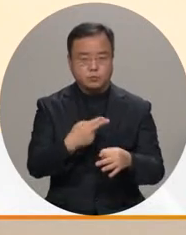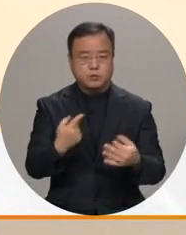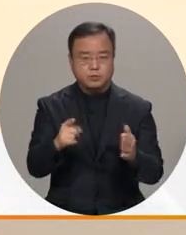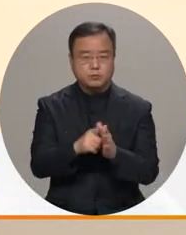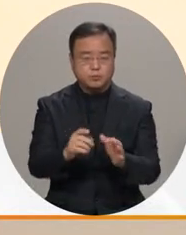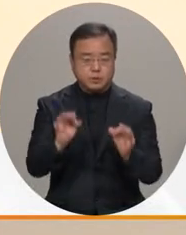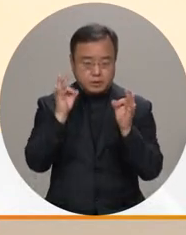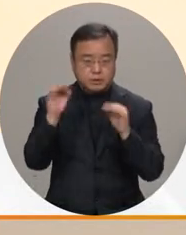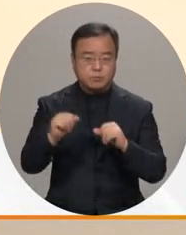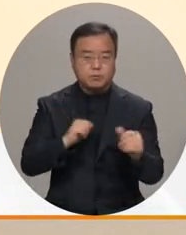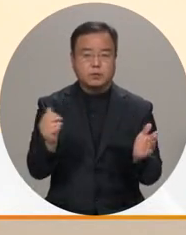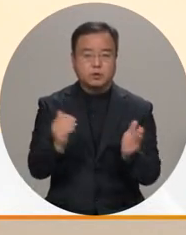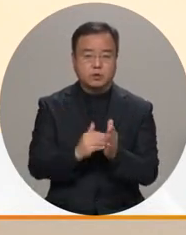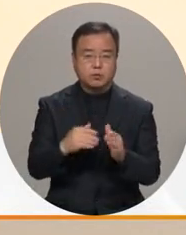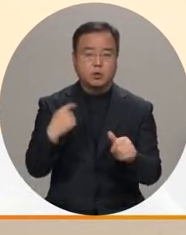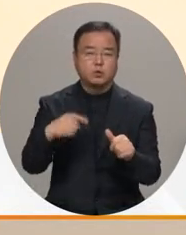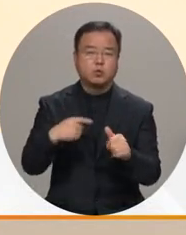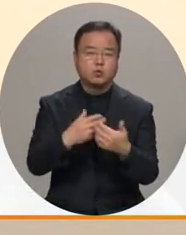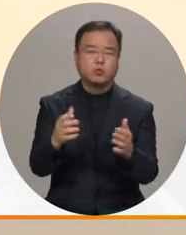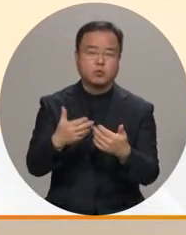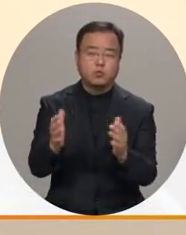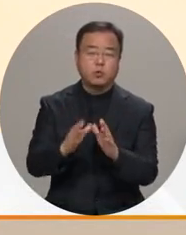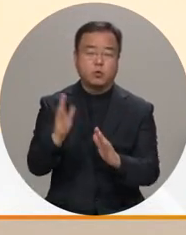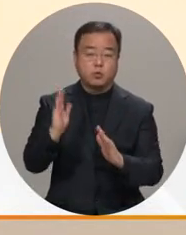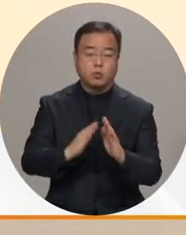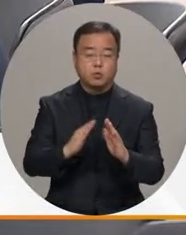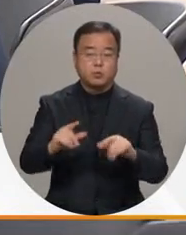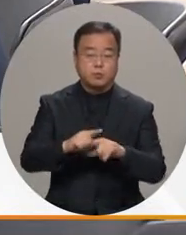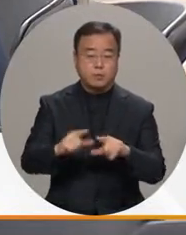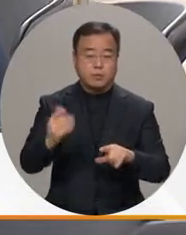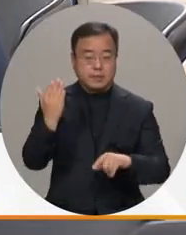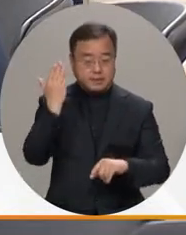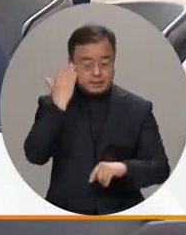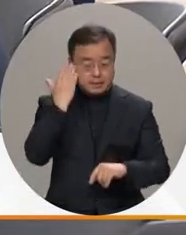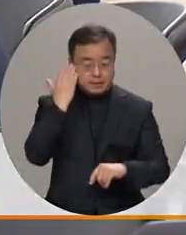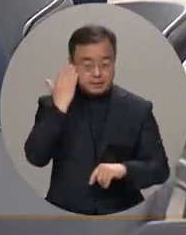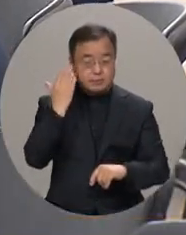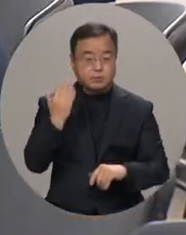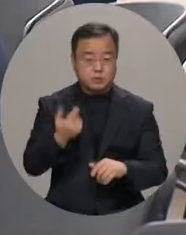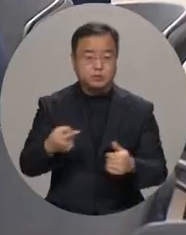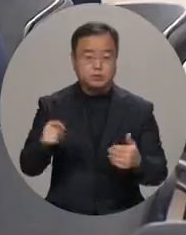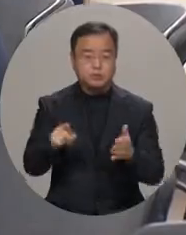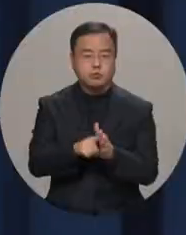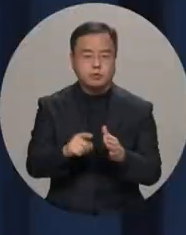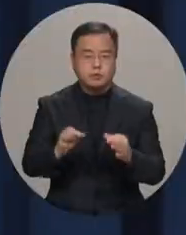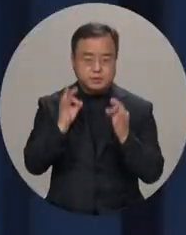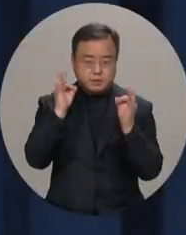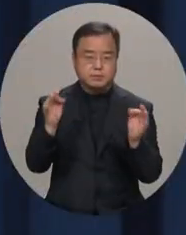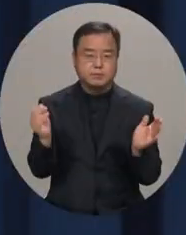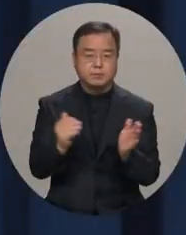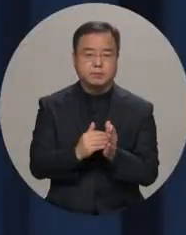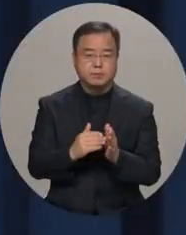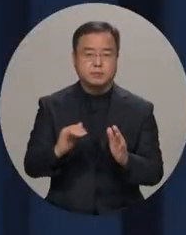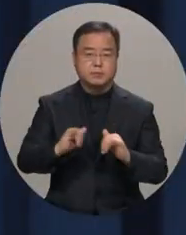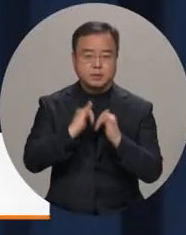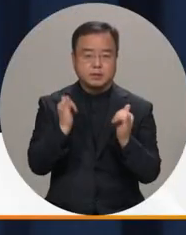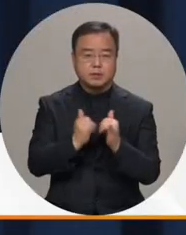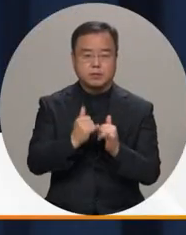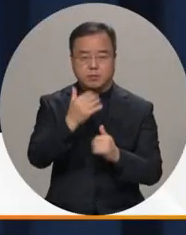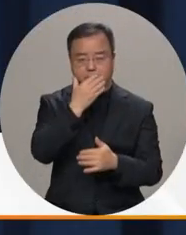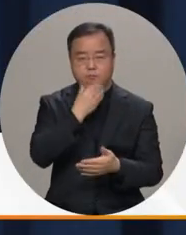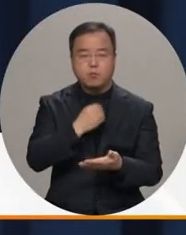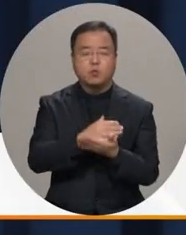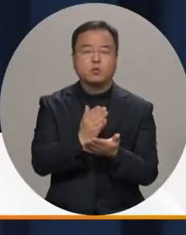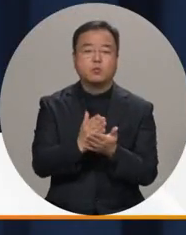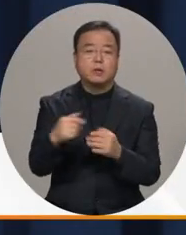왔고 교육계의 공정과 상식을 회복하는 데 힘써온 것으로 평가되고 있습니다. 사회복지 분야